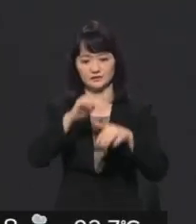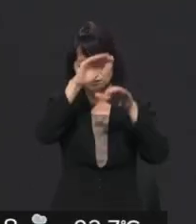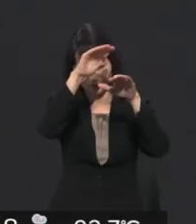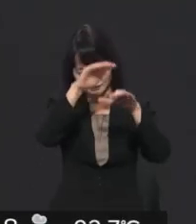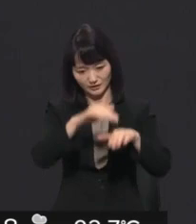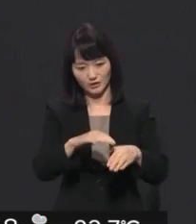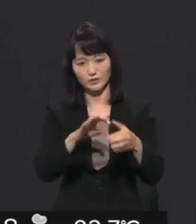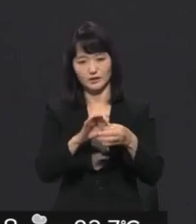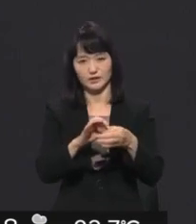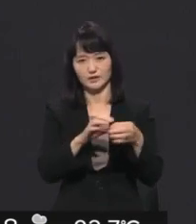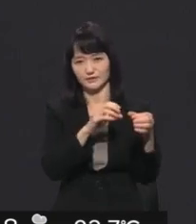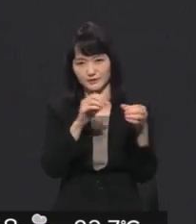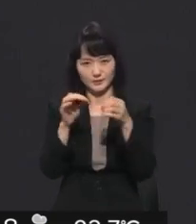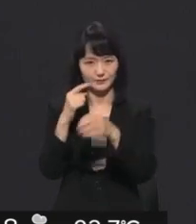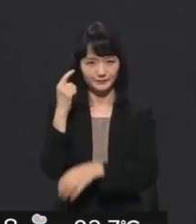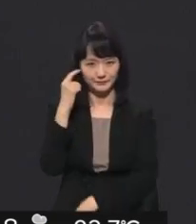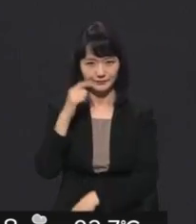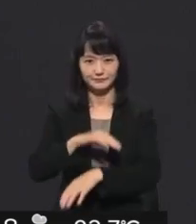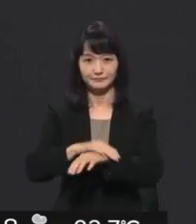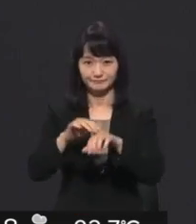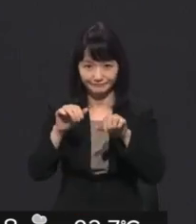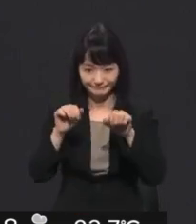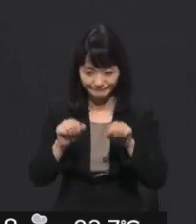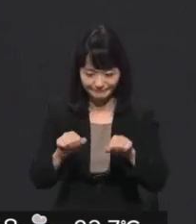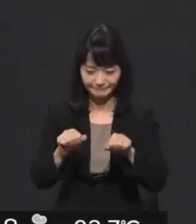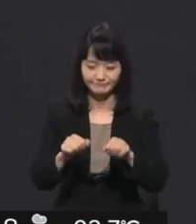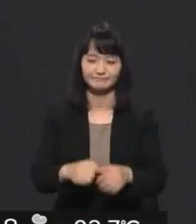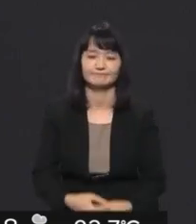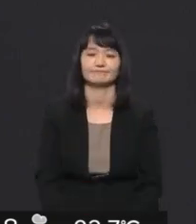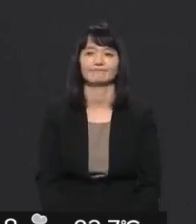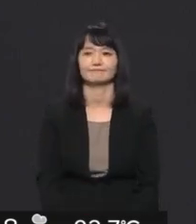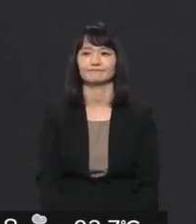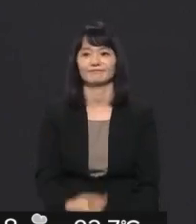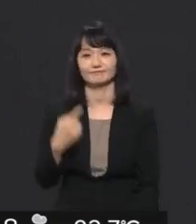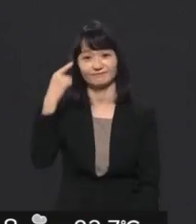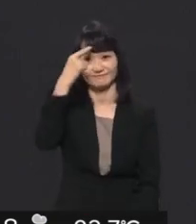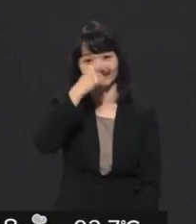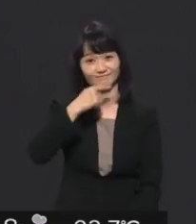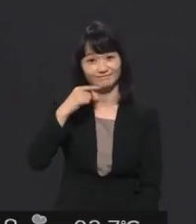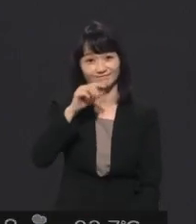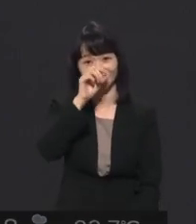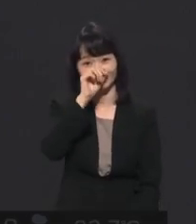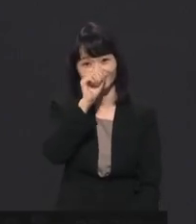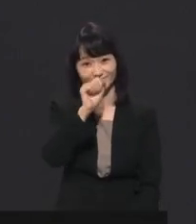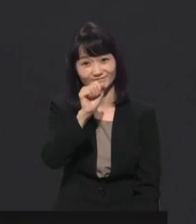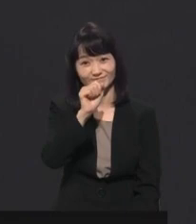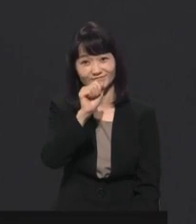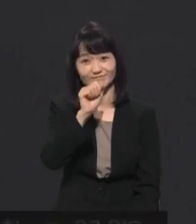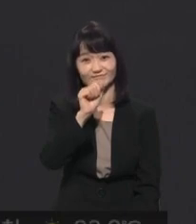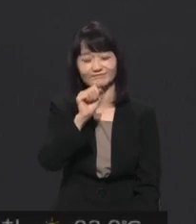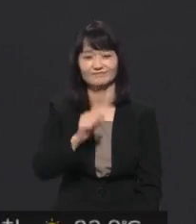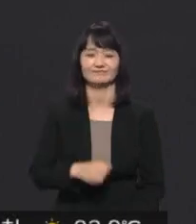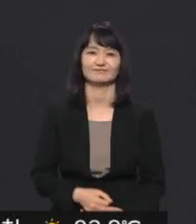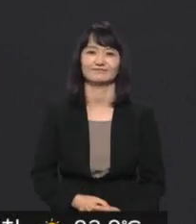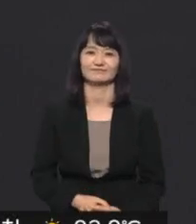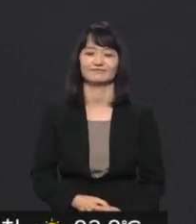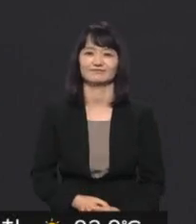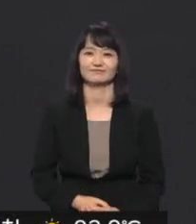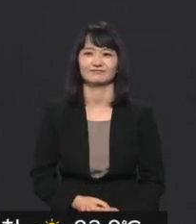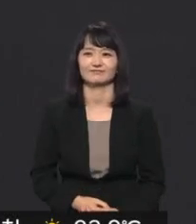년 된 얘기를 들어보겠습니다 안녕하십니까 안녕하세요 억울 훨씬 좋아지신 것 같습니다 예 좀